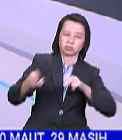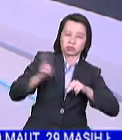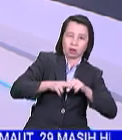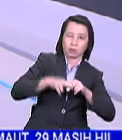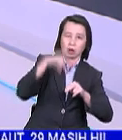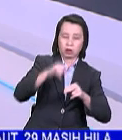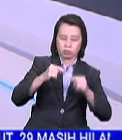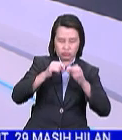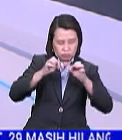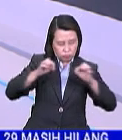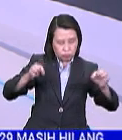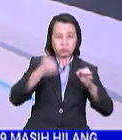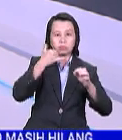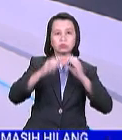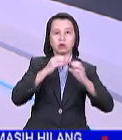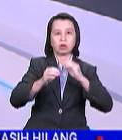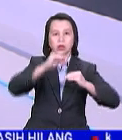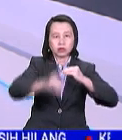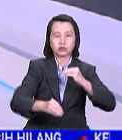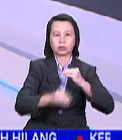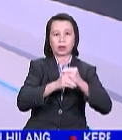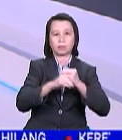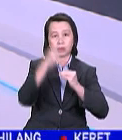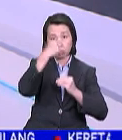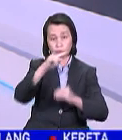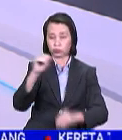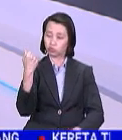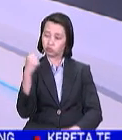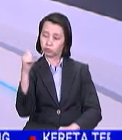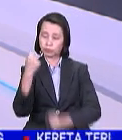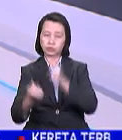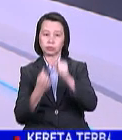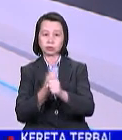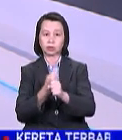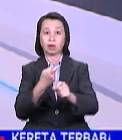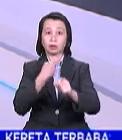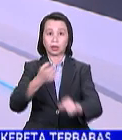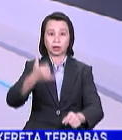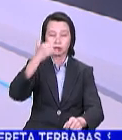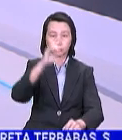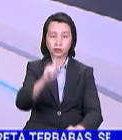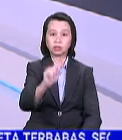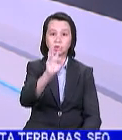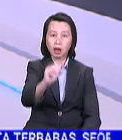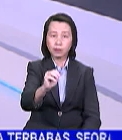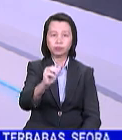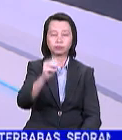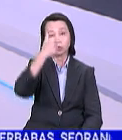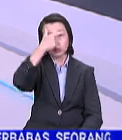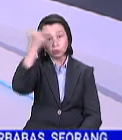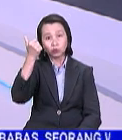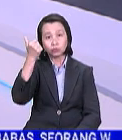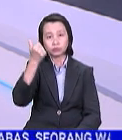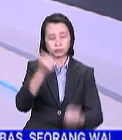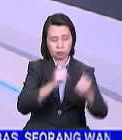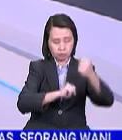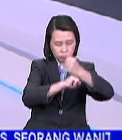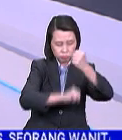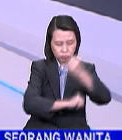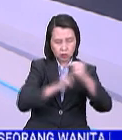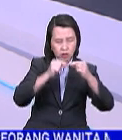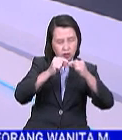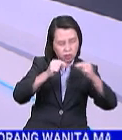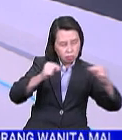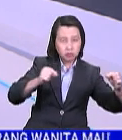bagi gentian telekomunikasi tambahan selama 10 tahun daripada Telekom Malaysia. Ini disebabkan infrastruktur